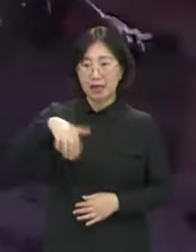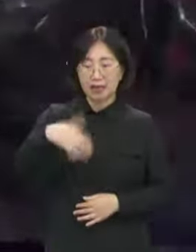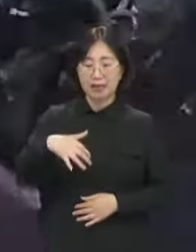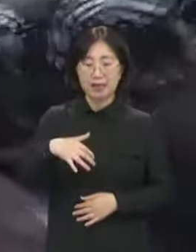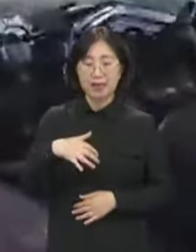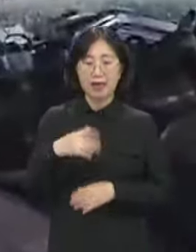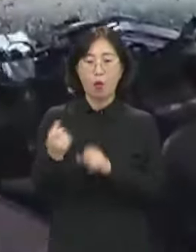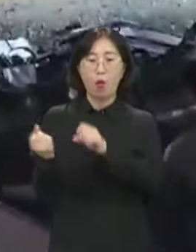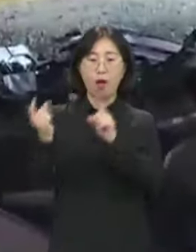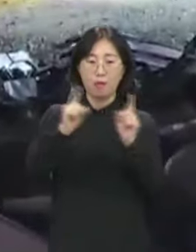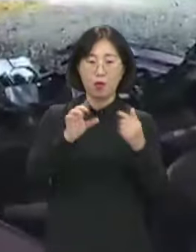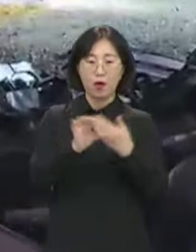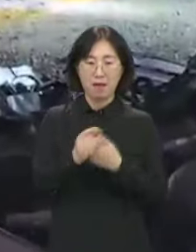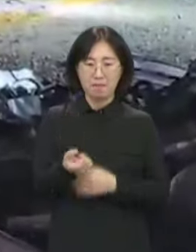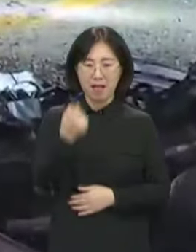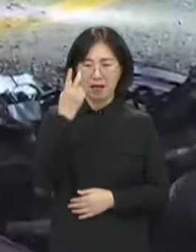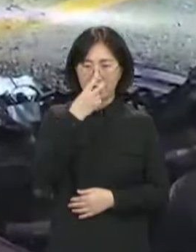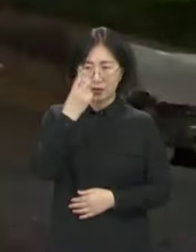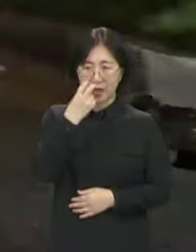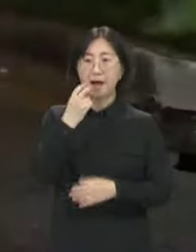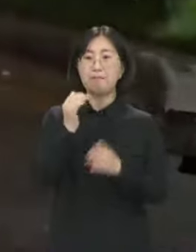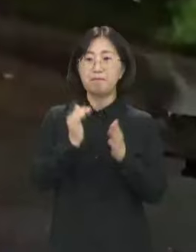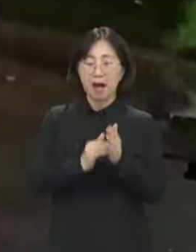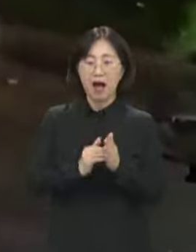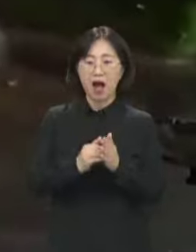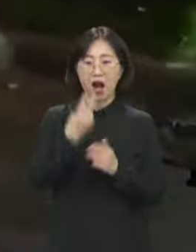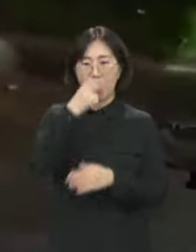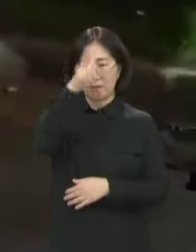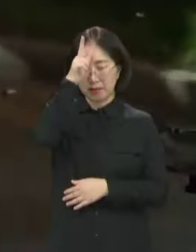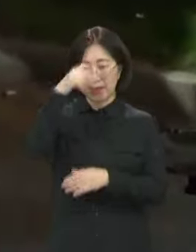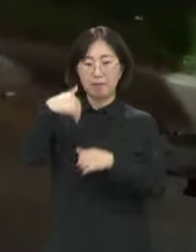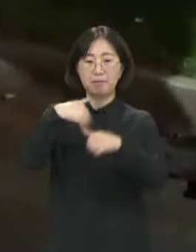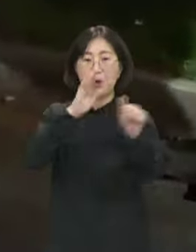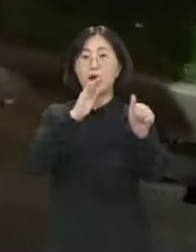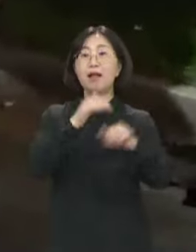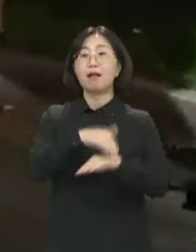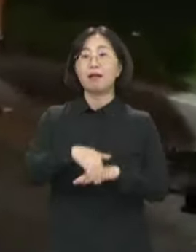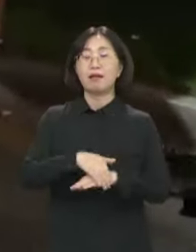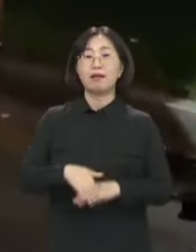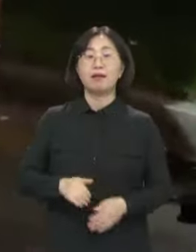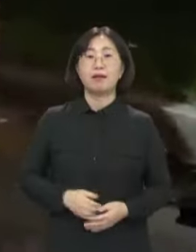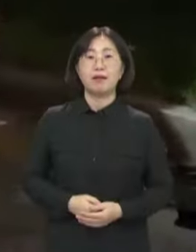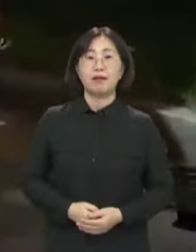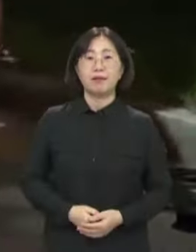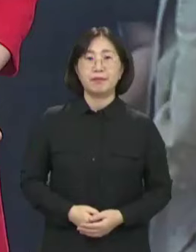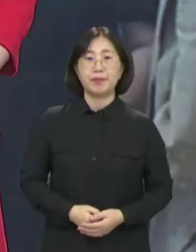상태가 호전되는 대로 신속히 조사를 마무리한 뒤 검찰에 송치할 예정입니다.